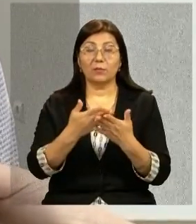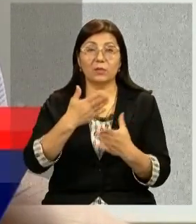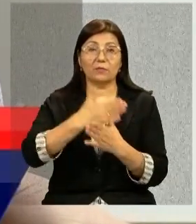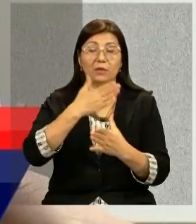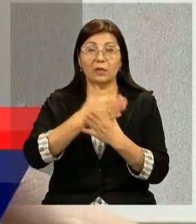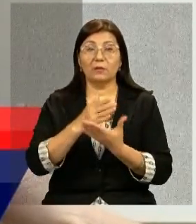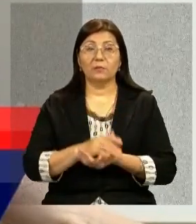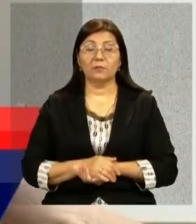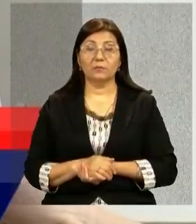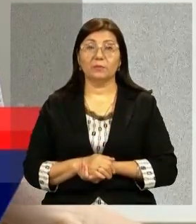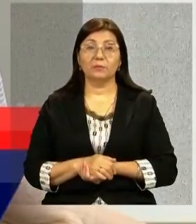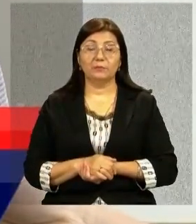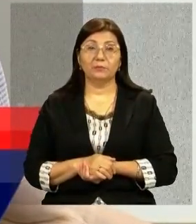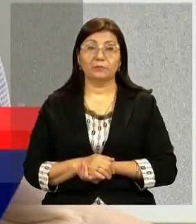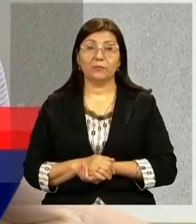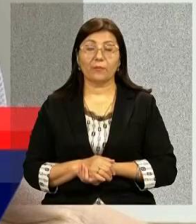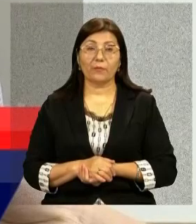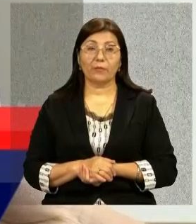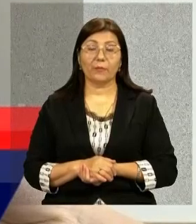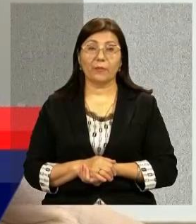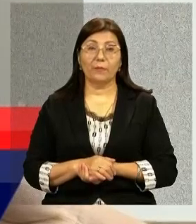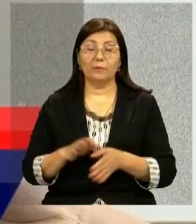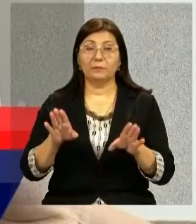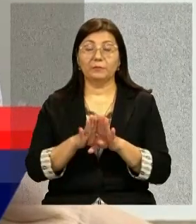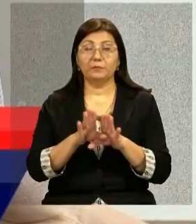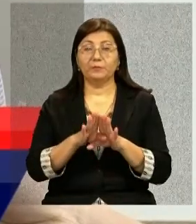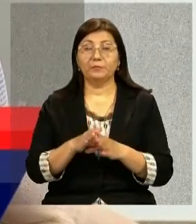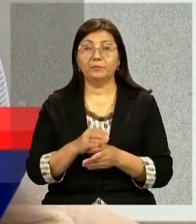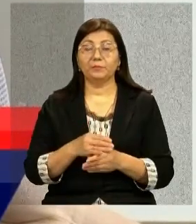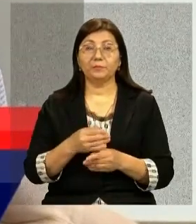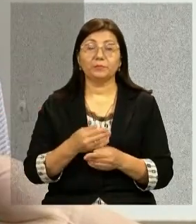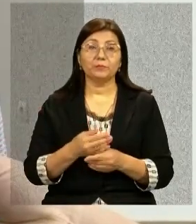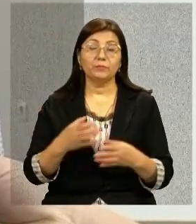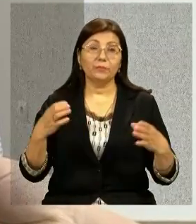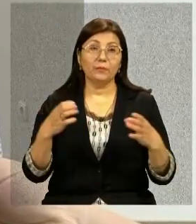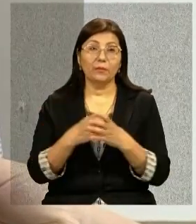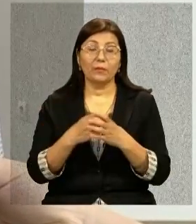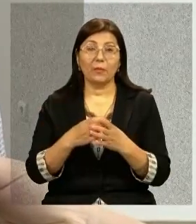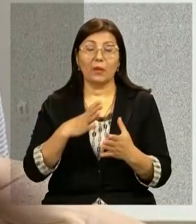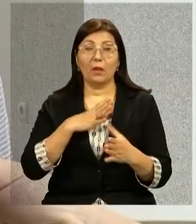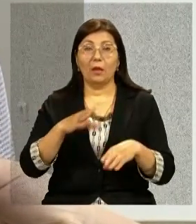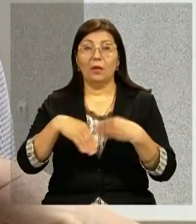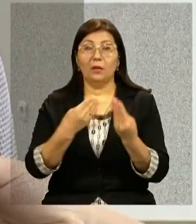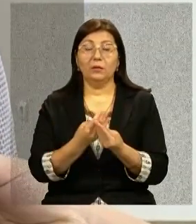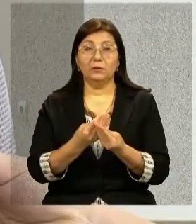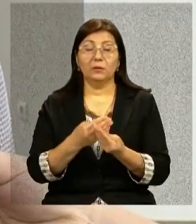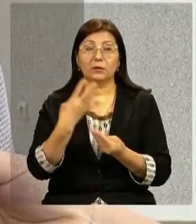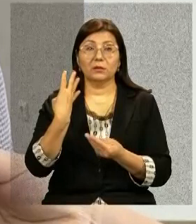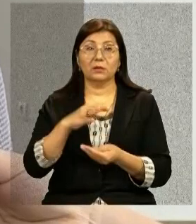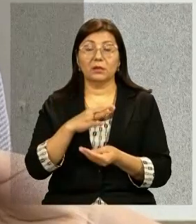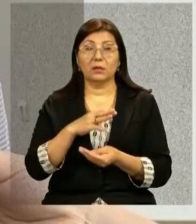посильную помощь в ликвидации последствий паводков. Так, акционерами группы было выделено порядка